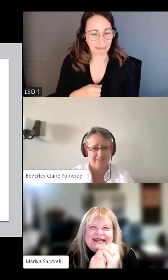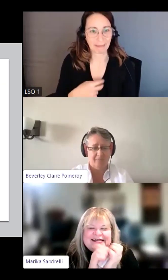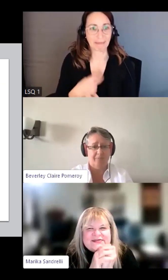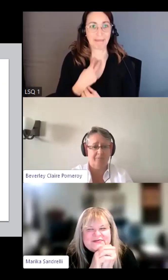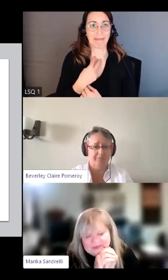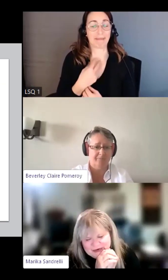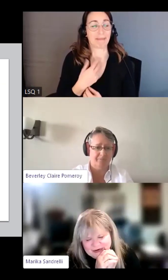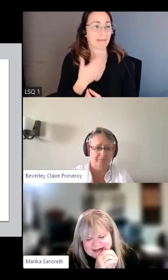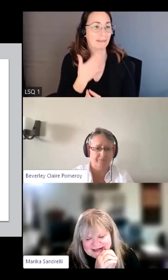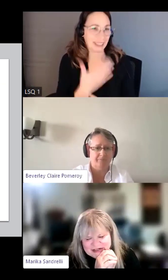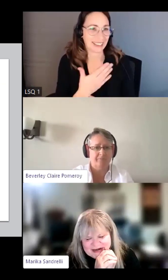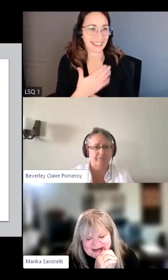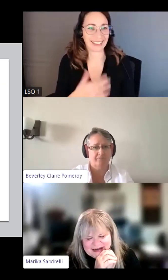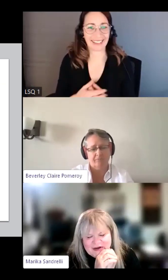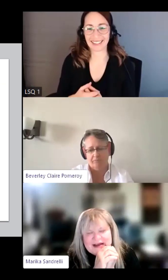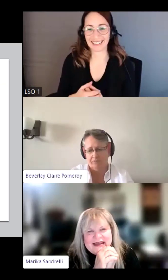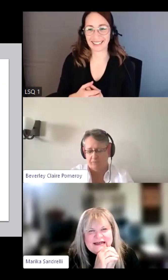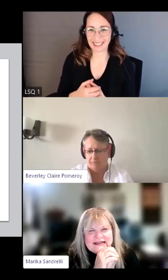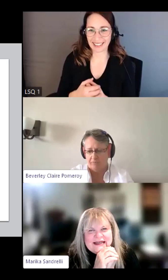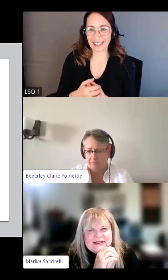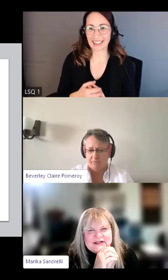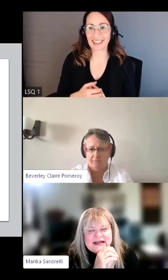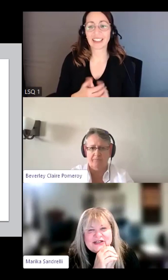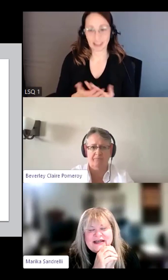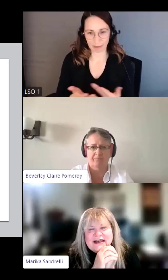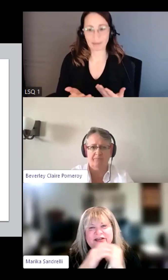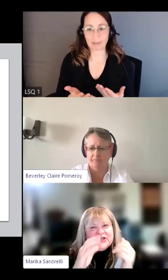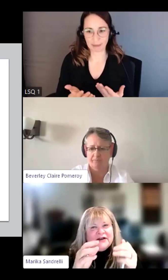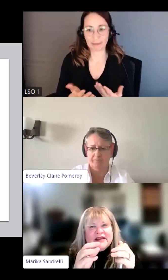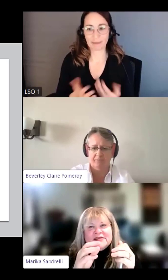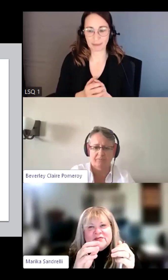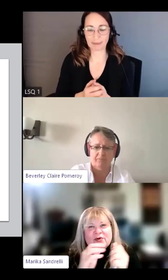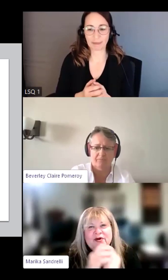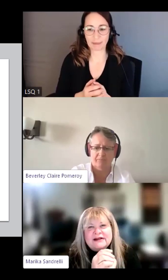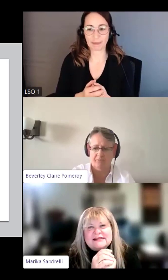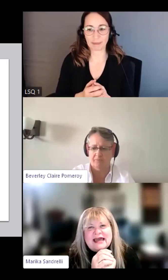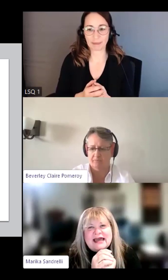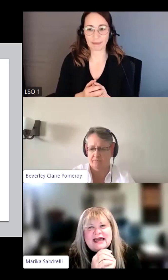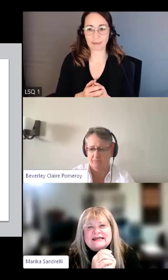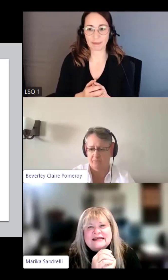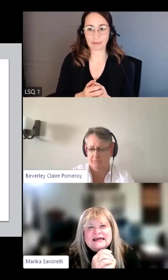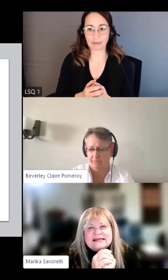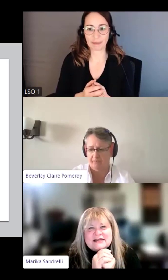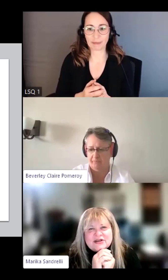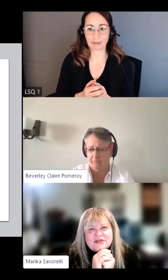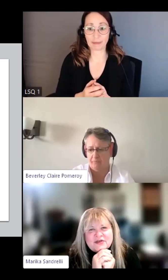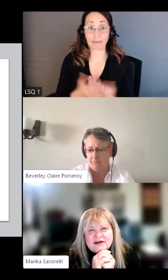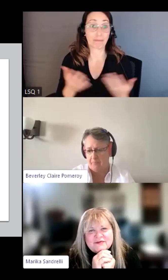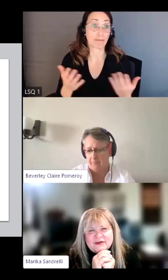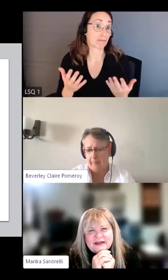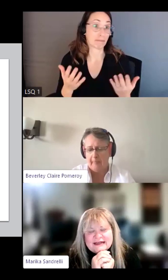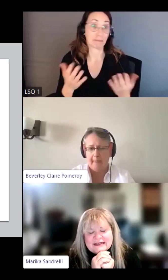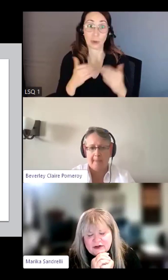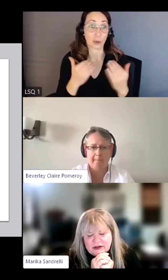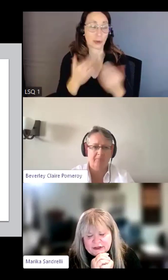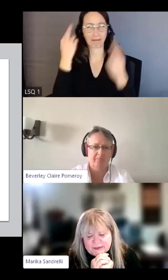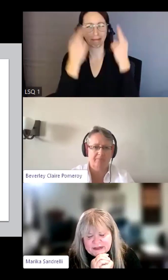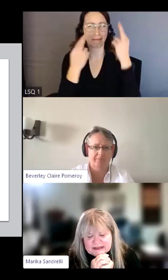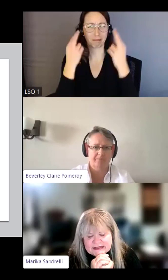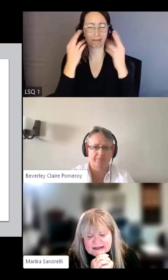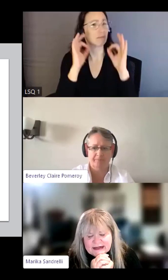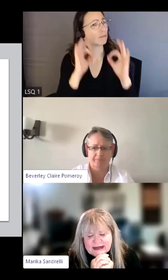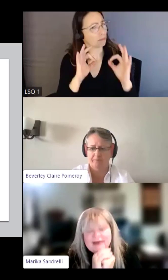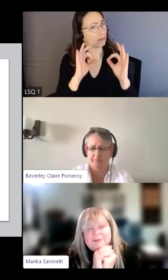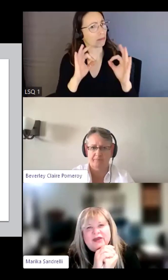pour ces gentilles réflexions, pour avoir partagé aussi toutes ces informations